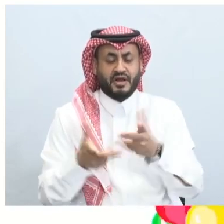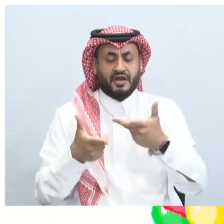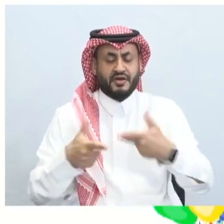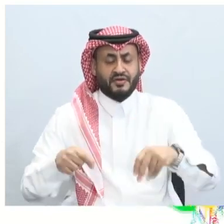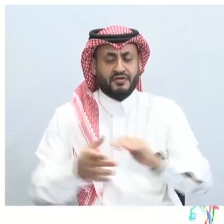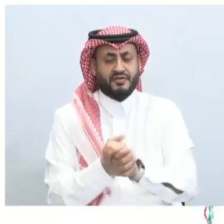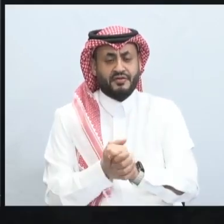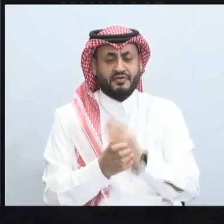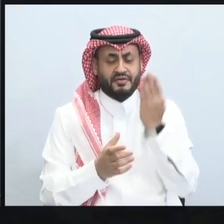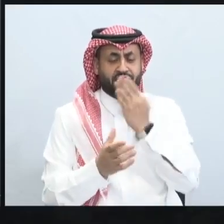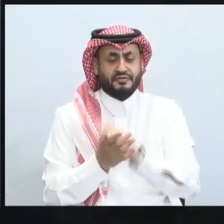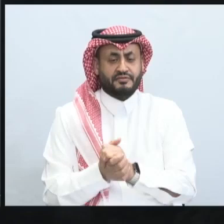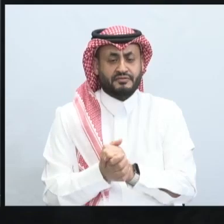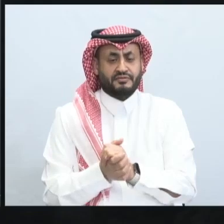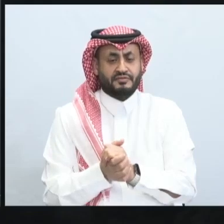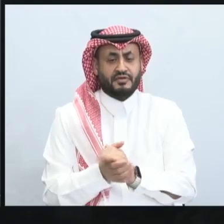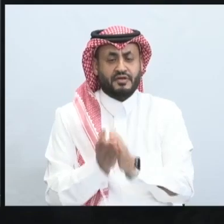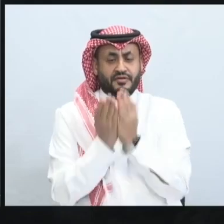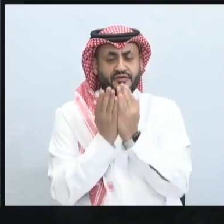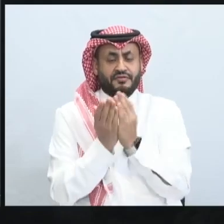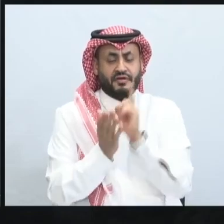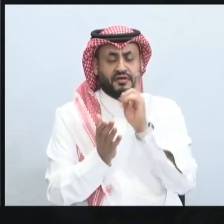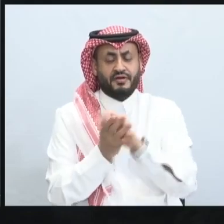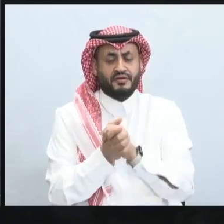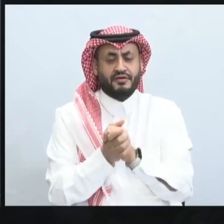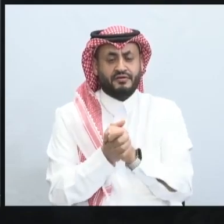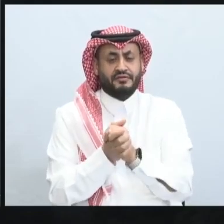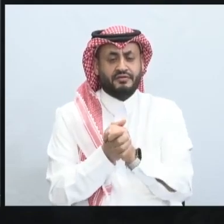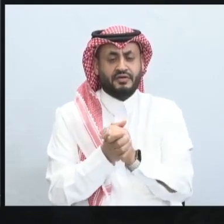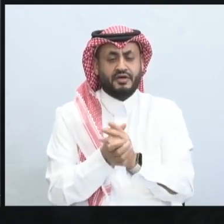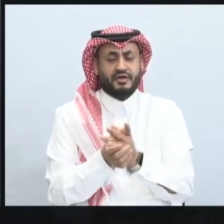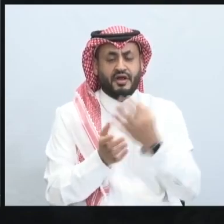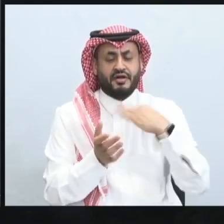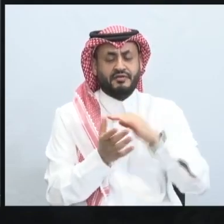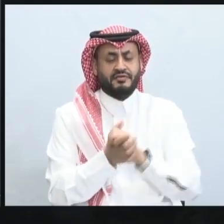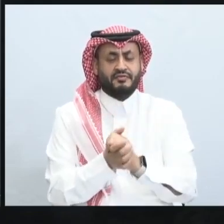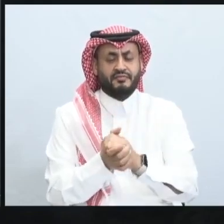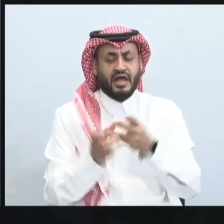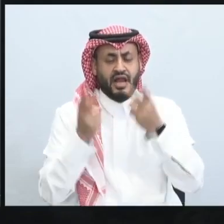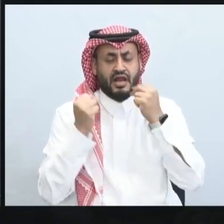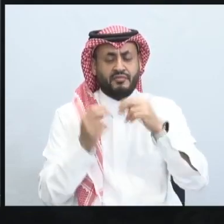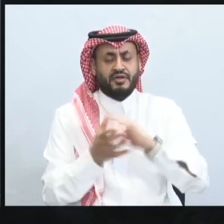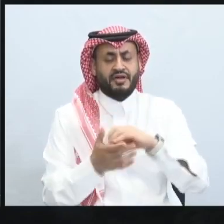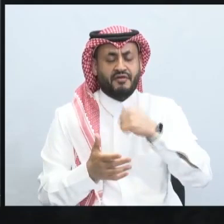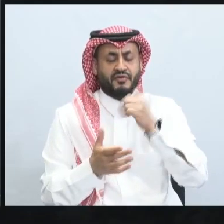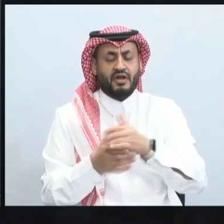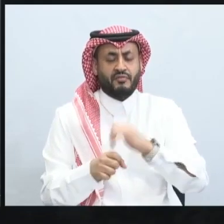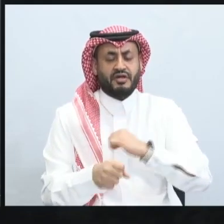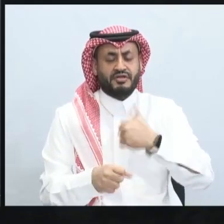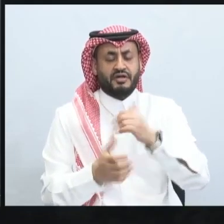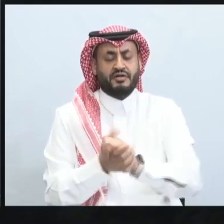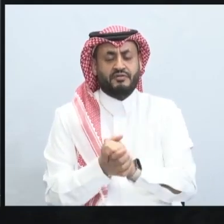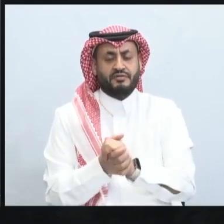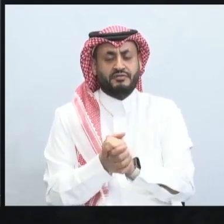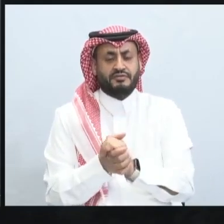انتهينا من درسنا في هذا اليوم نسال الله عز وجل بمنه وكرمه ان يرزقنا العلم النافع والعمل الصالح وان يلهمنا